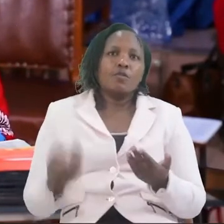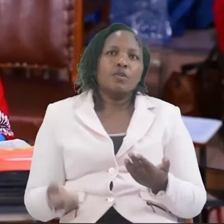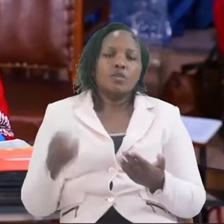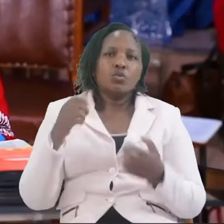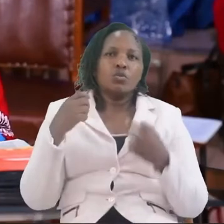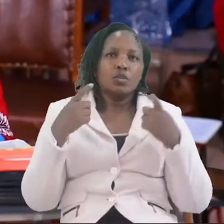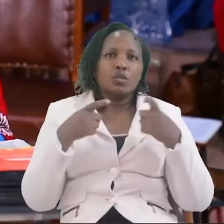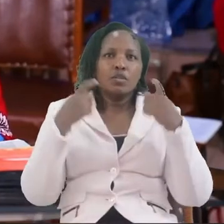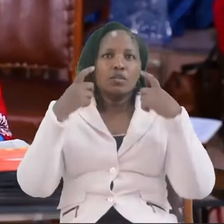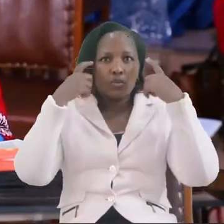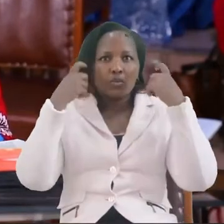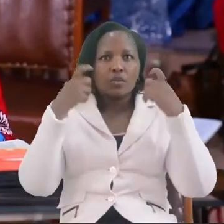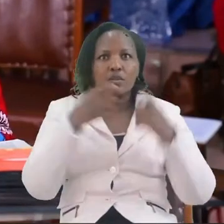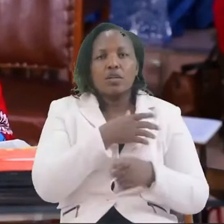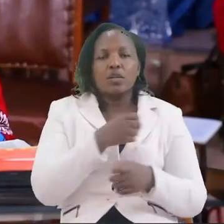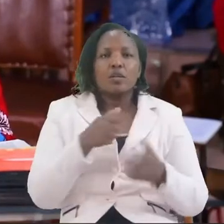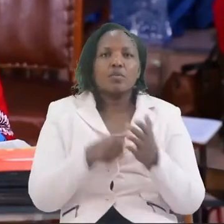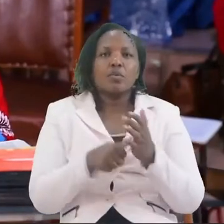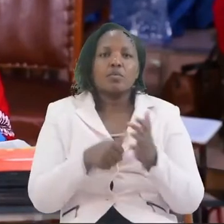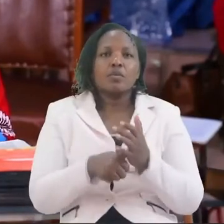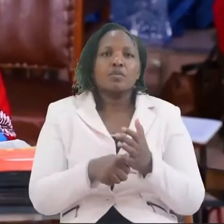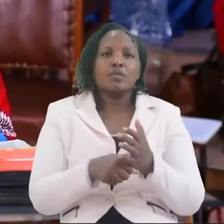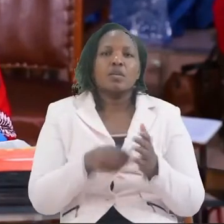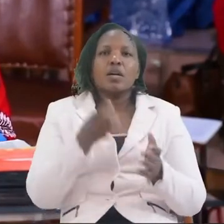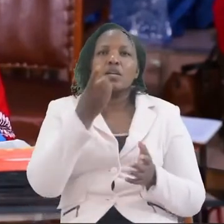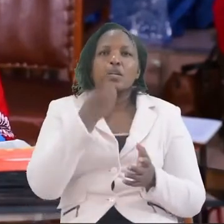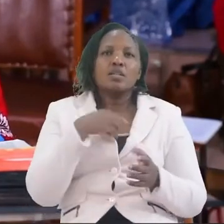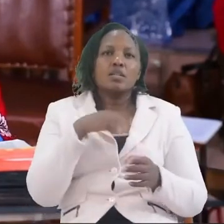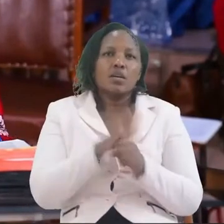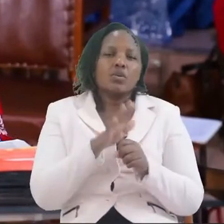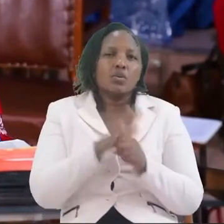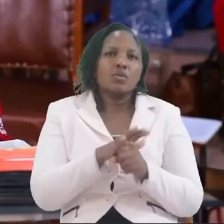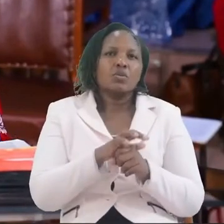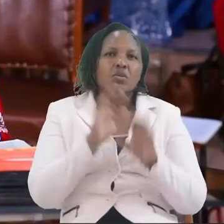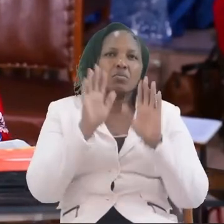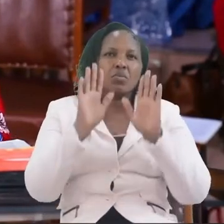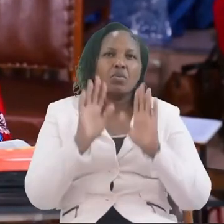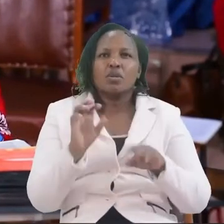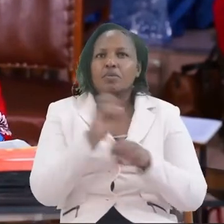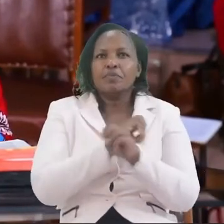katika majaribu na tanzi na tamaa nyingi zisizo na maana.